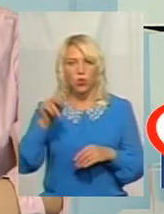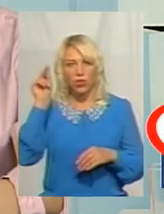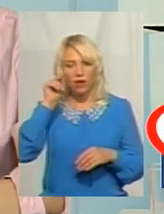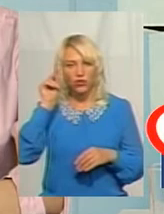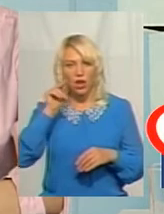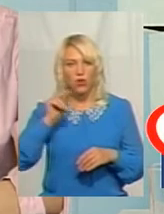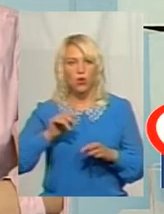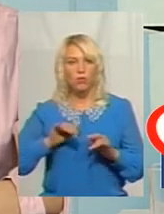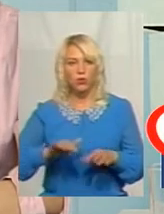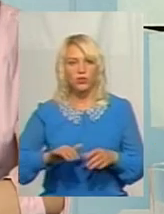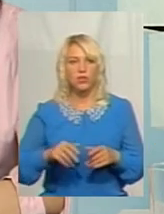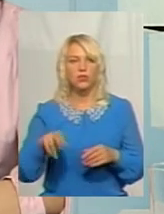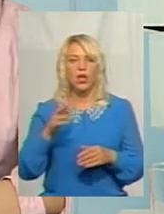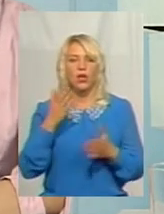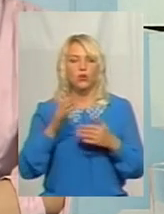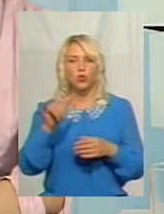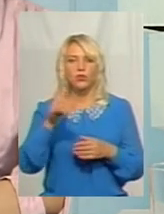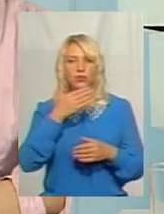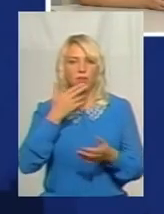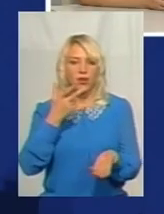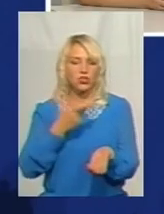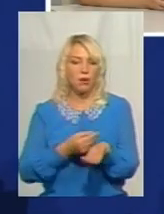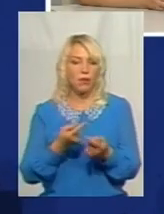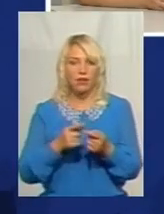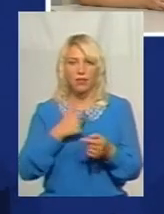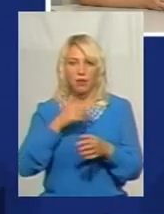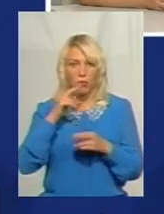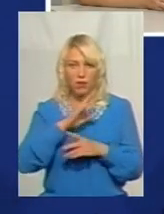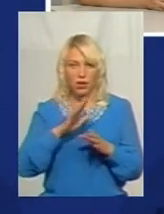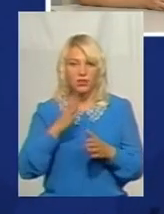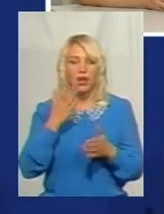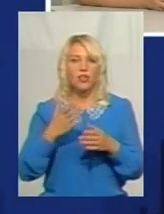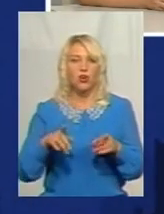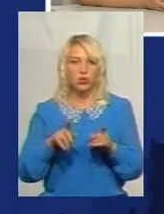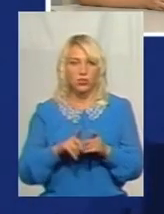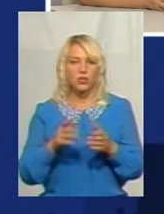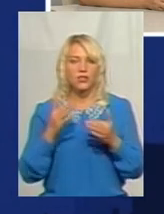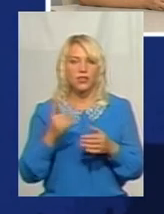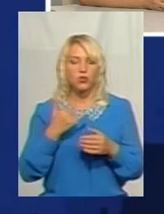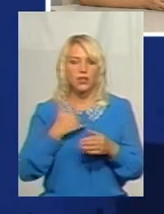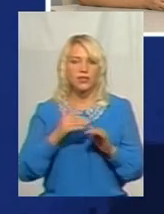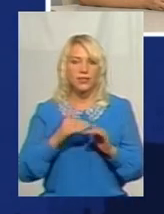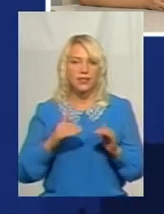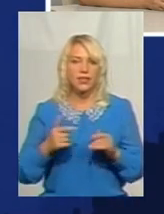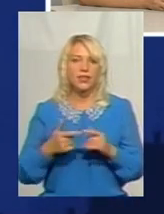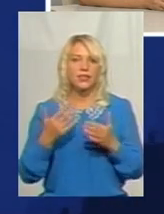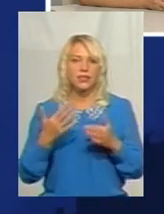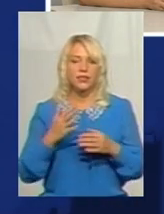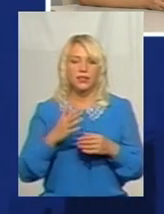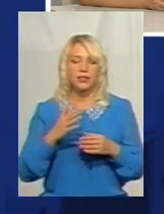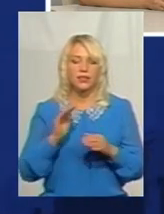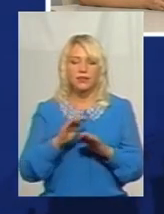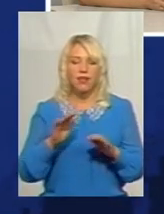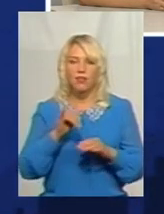щеплень. Чи я не помиляюсь? Це перше. Ну, якщо це дійсно так, то скільки в нас дітей, чи в нас такі випадки, коли діти не допущені до